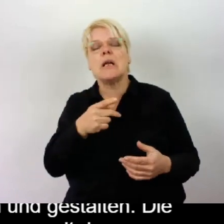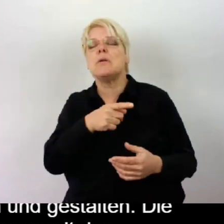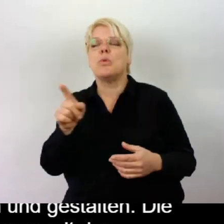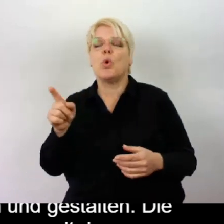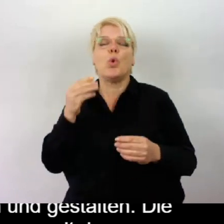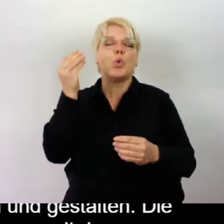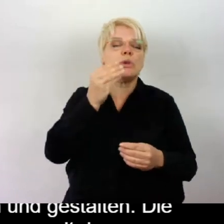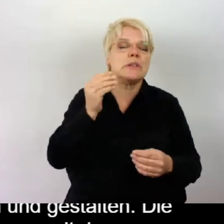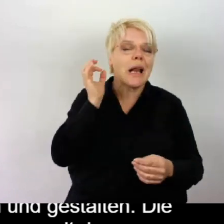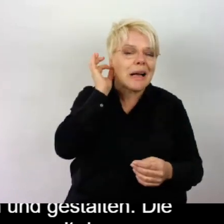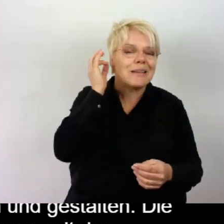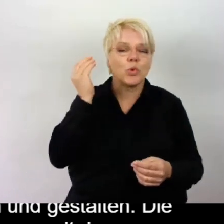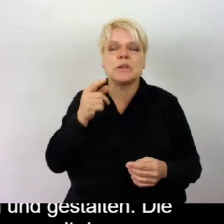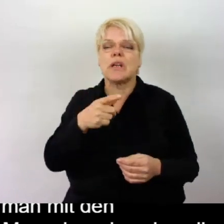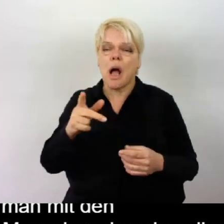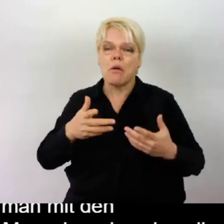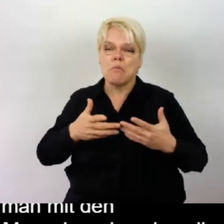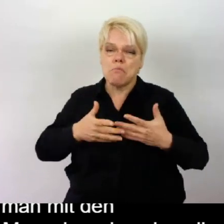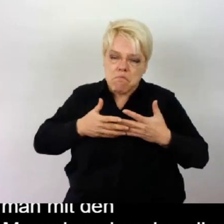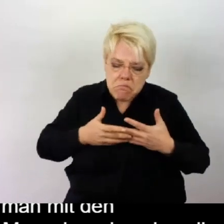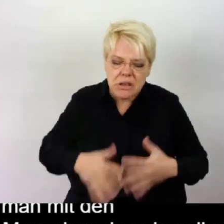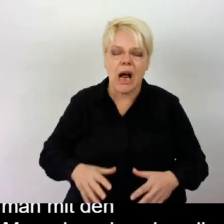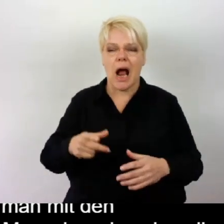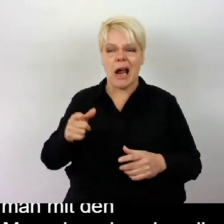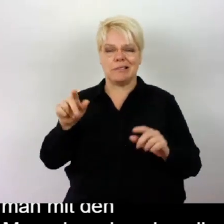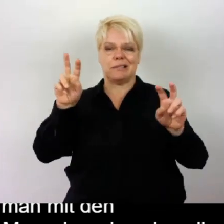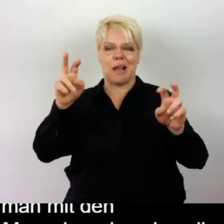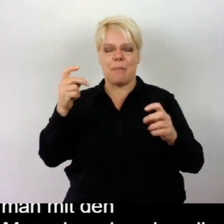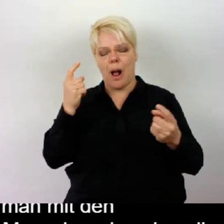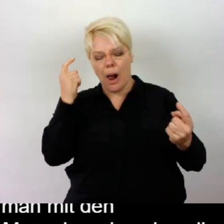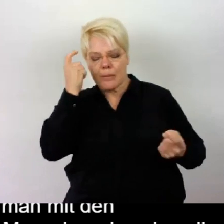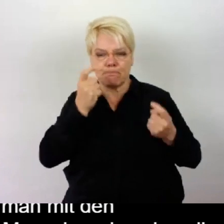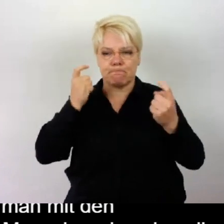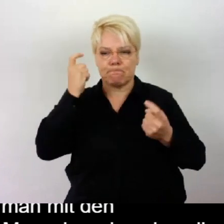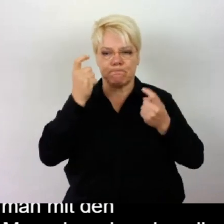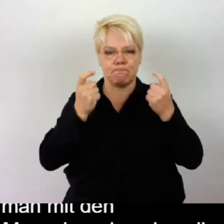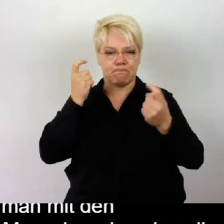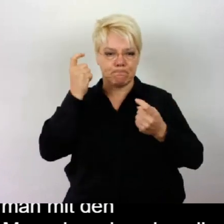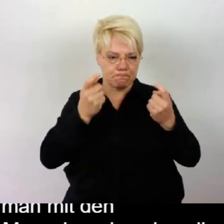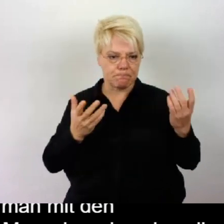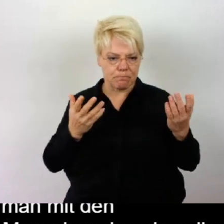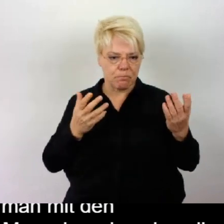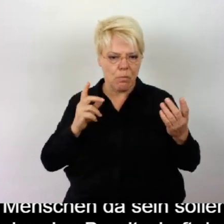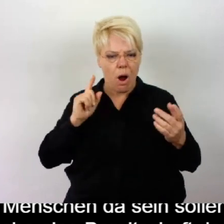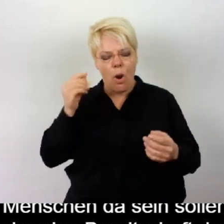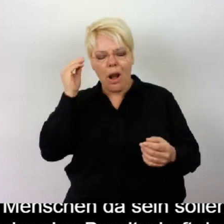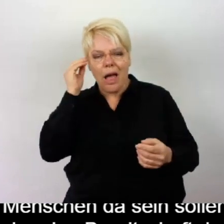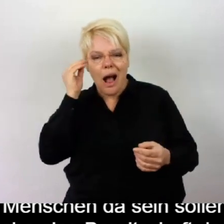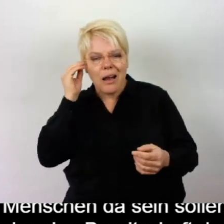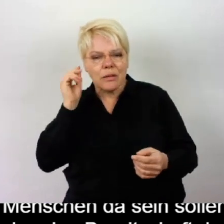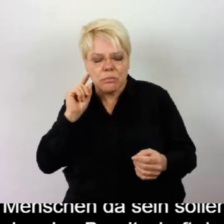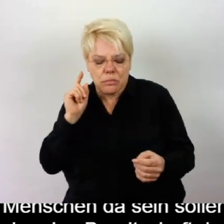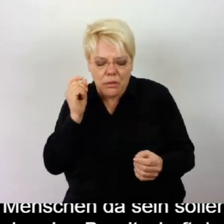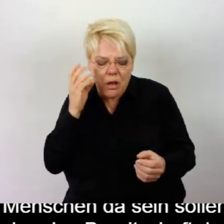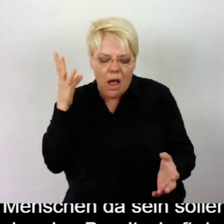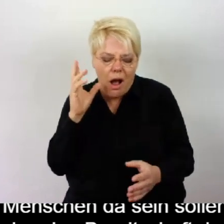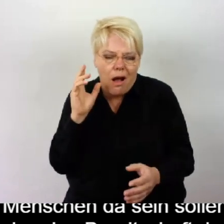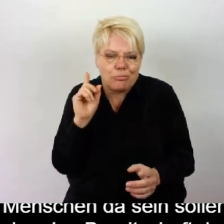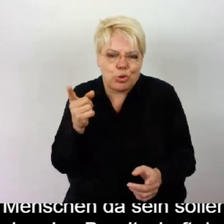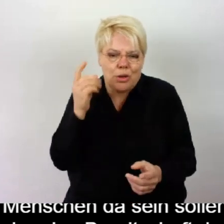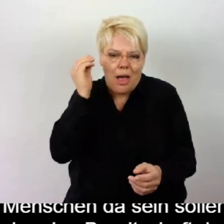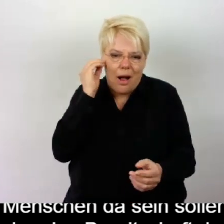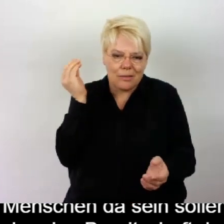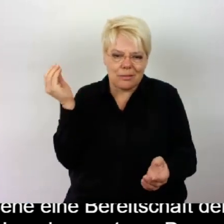Fußballer einen entsprechenden Trainingsbetrieb und müssen auch wieder beginnen und diese Körperlichkeit auch wieder hinbekommen. Also brauchen sie ohnehin einen gewissen